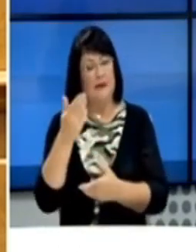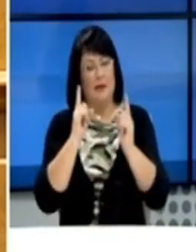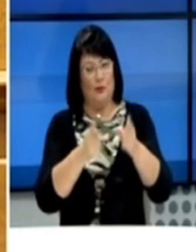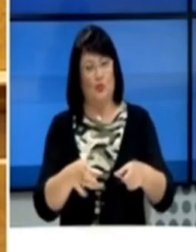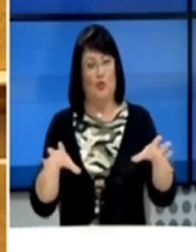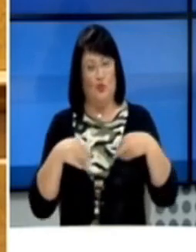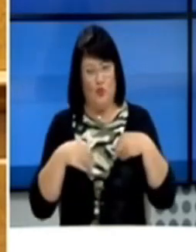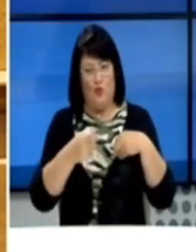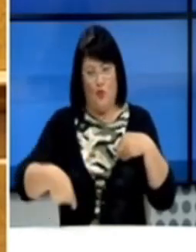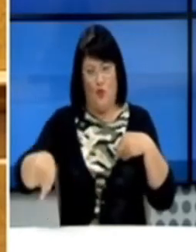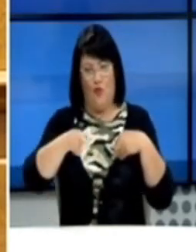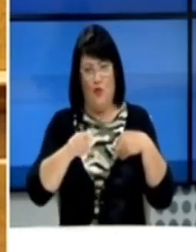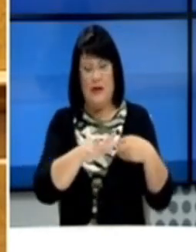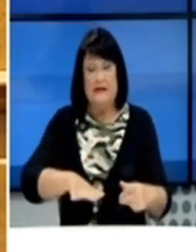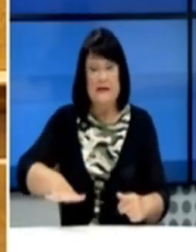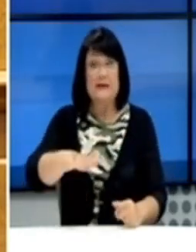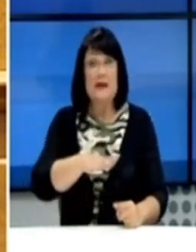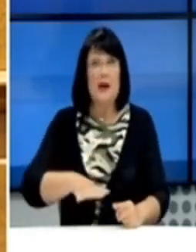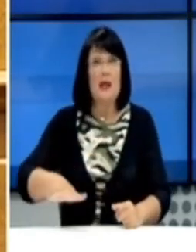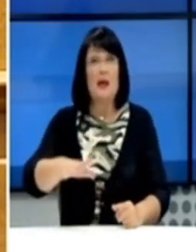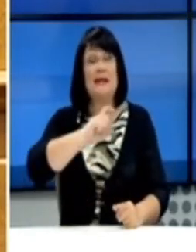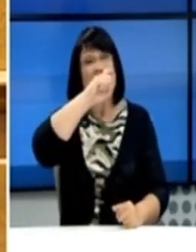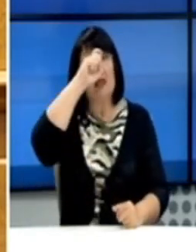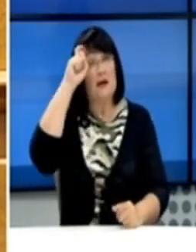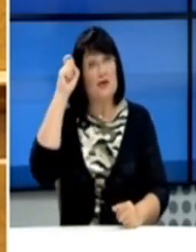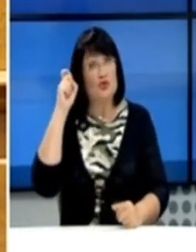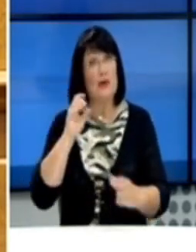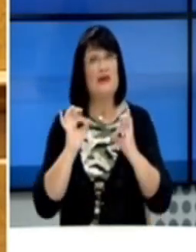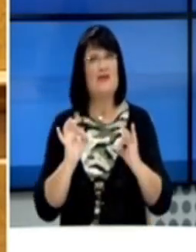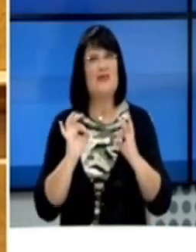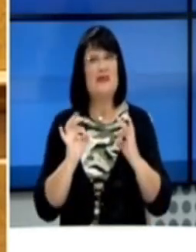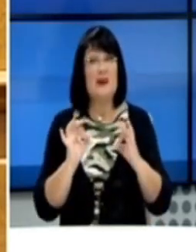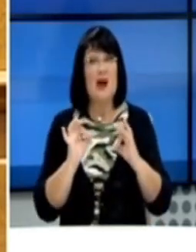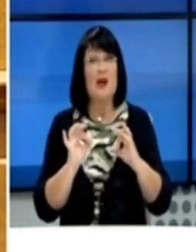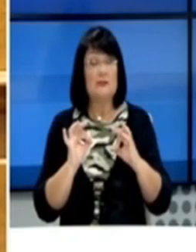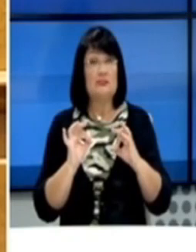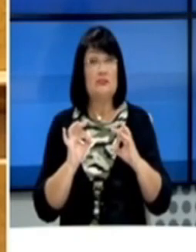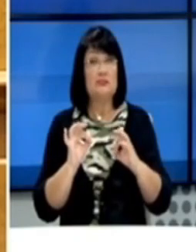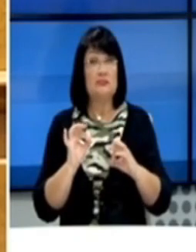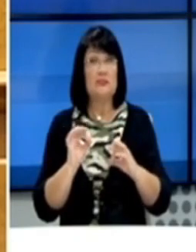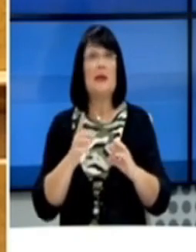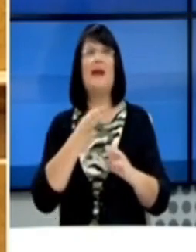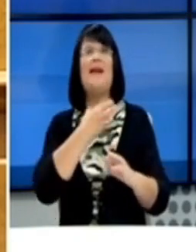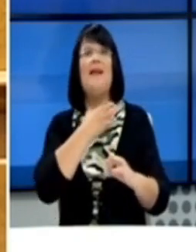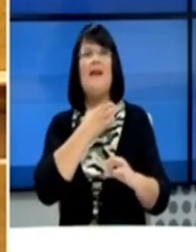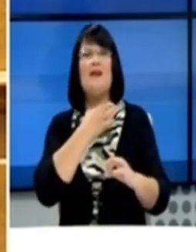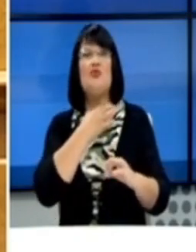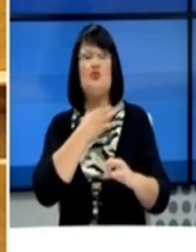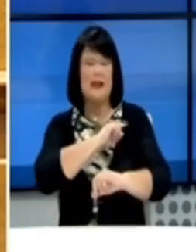παραδοχή ότι οι συνθήκες είναι δύσκολες, είναι δυναμικές και γι' αυτό και απαιτούν και